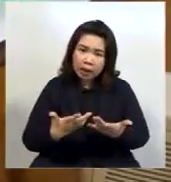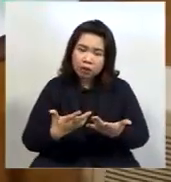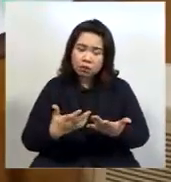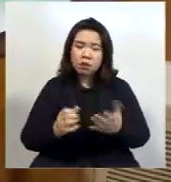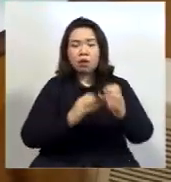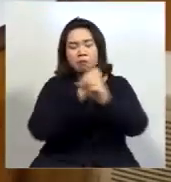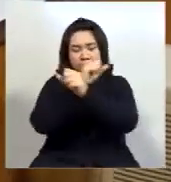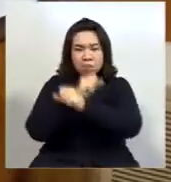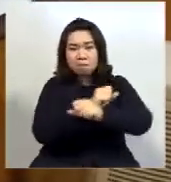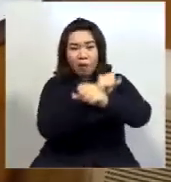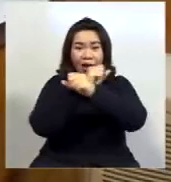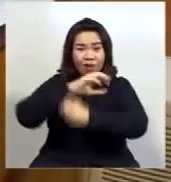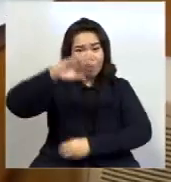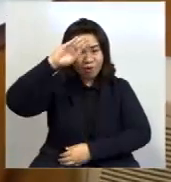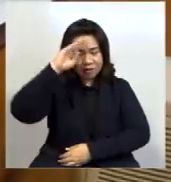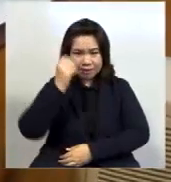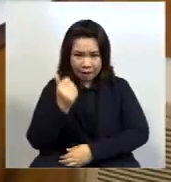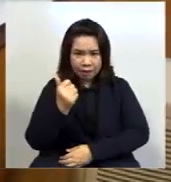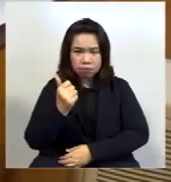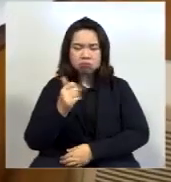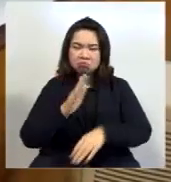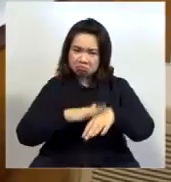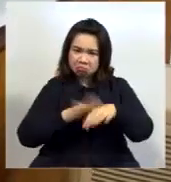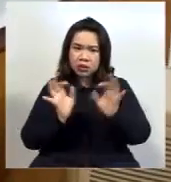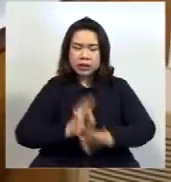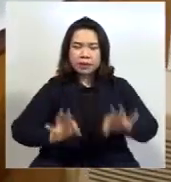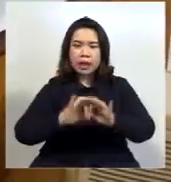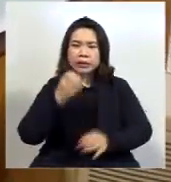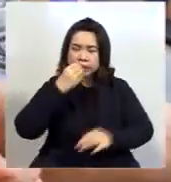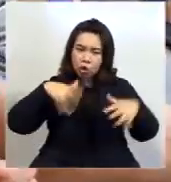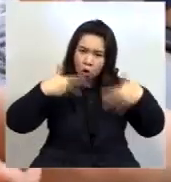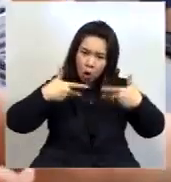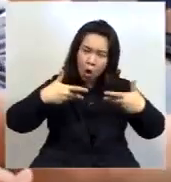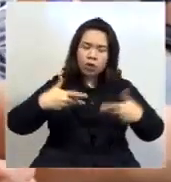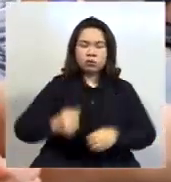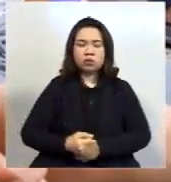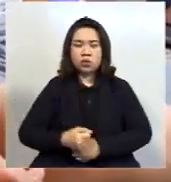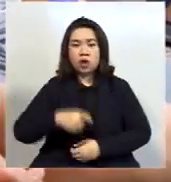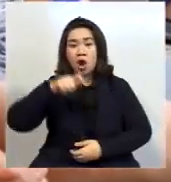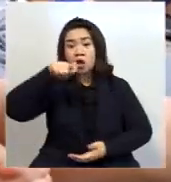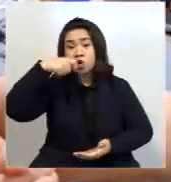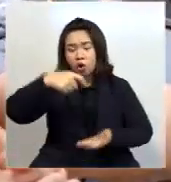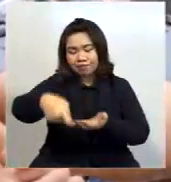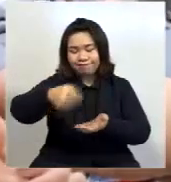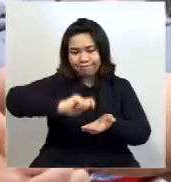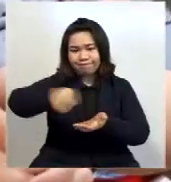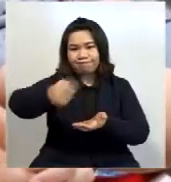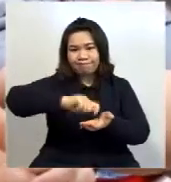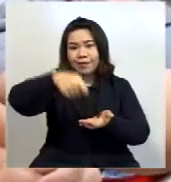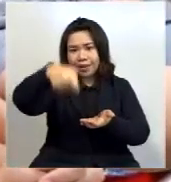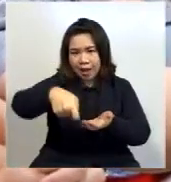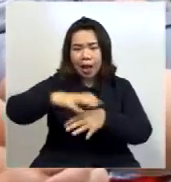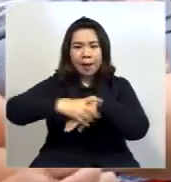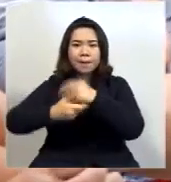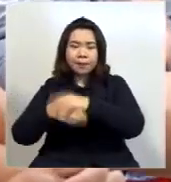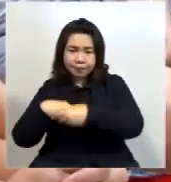ปลอดภัยจากเชื้อโควิด -19 เน้นย้ำกินร้อนช้อนกลางล้างมือบ่อยๆนะคะขณะที่แพทย์ก็เตือนว่า